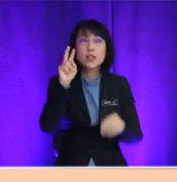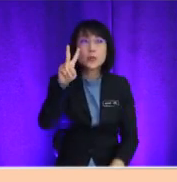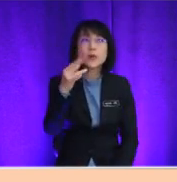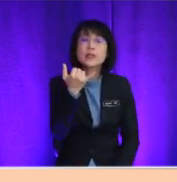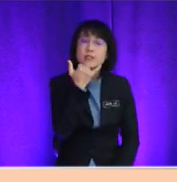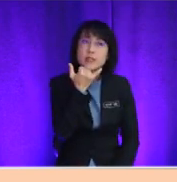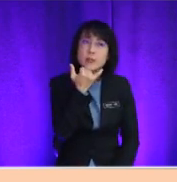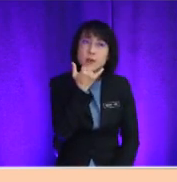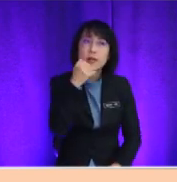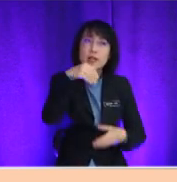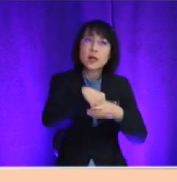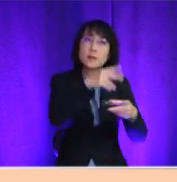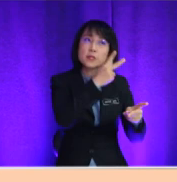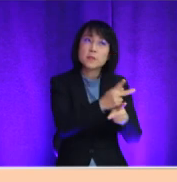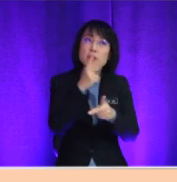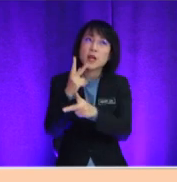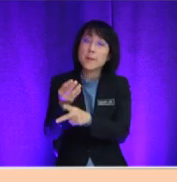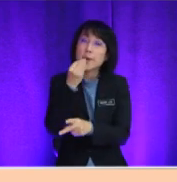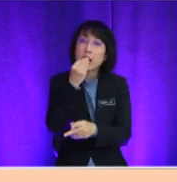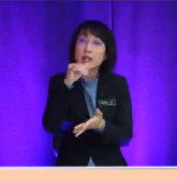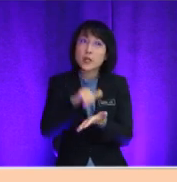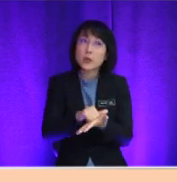penyimpanan makanan itu ya